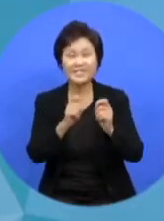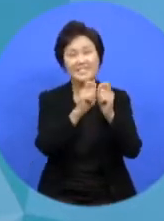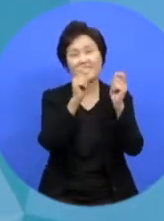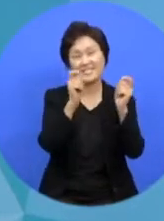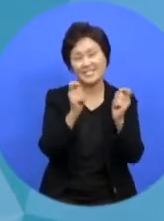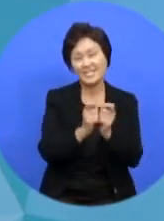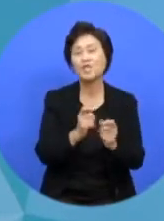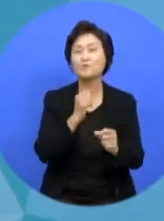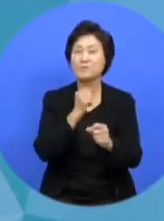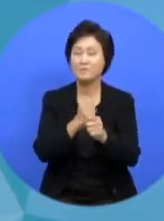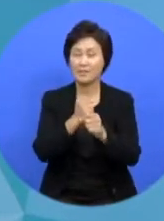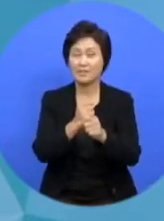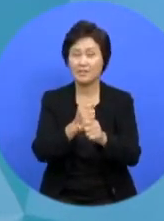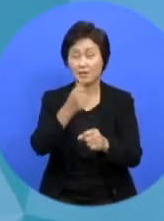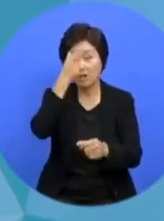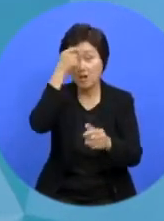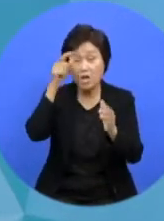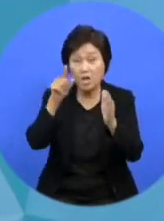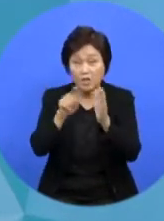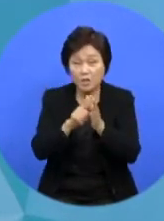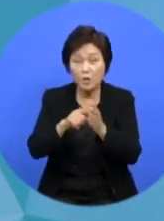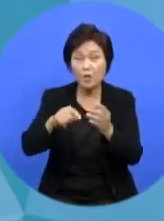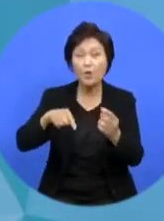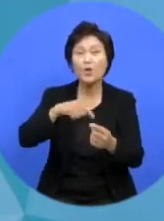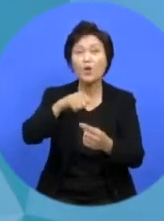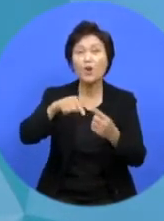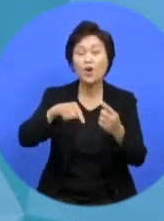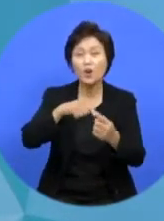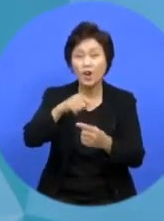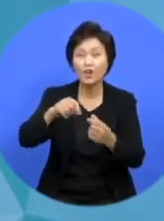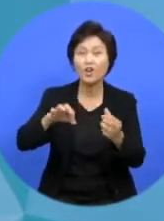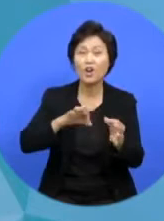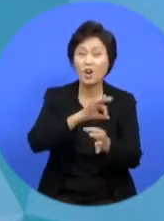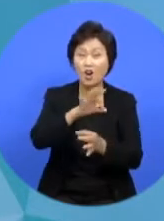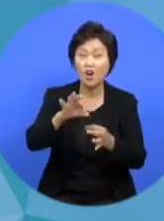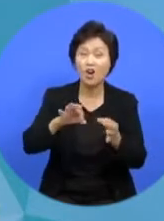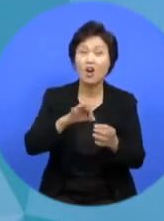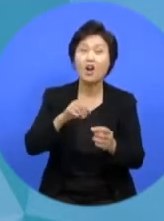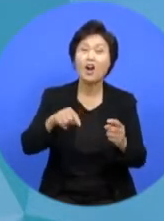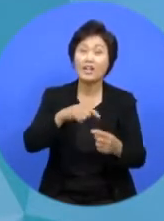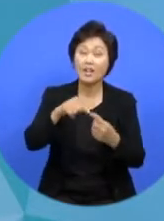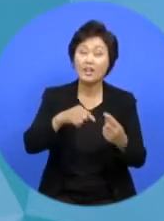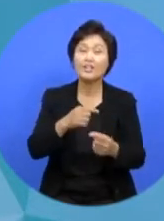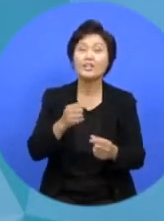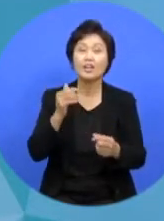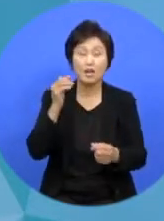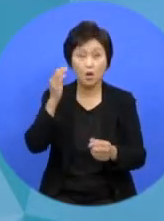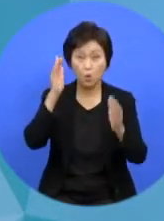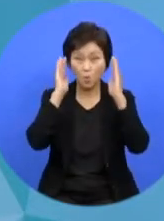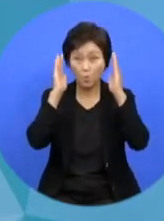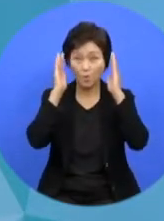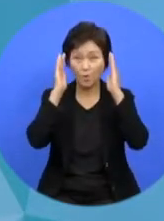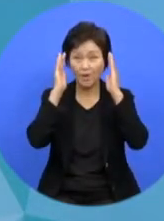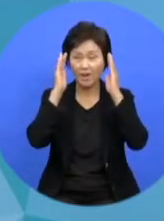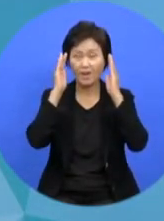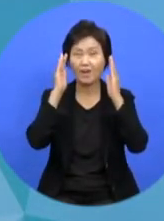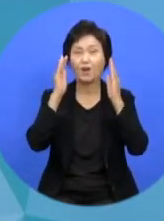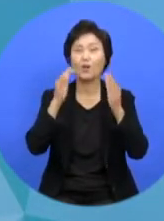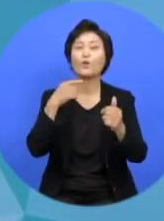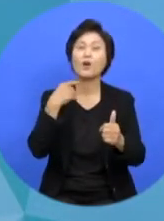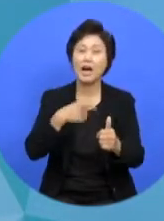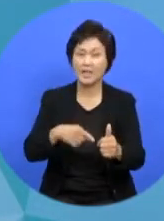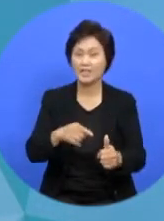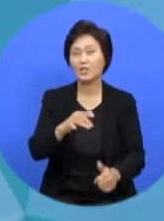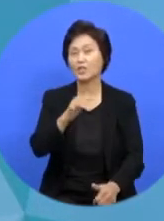예. 기독교 경영학이라는 공부를 했고 예. 또 해외 대안학교들을 서치를 한 일관을 했어요. 그래서